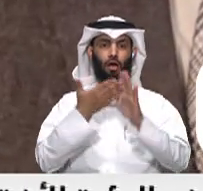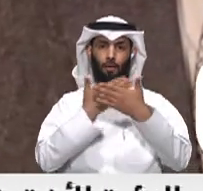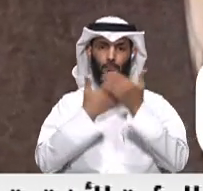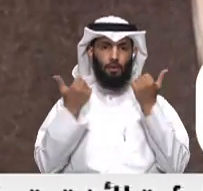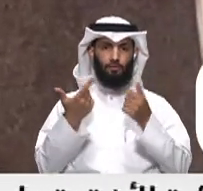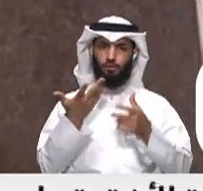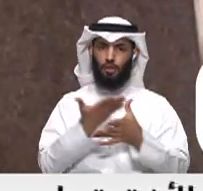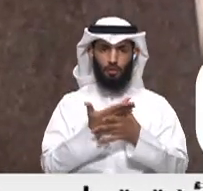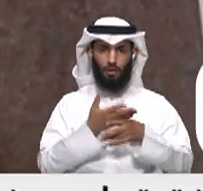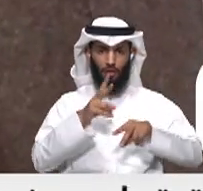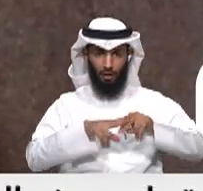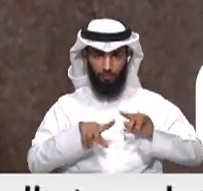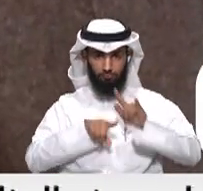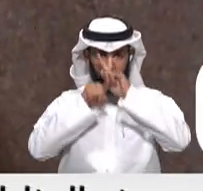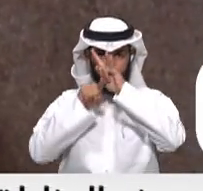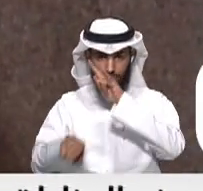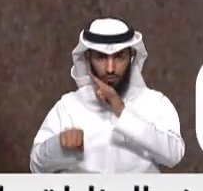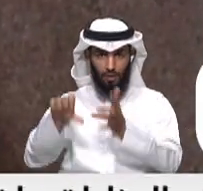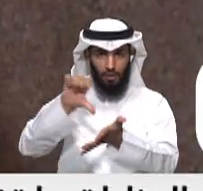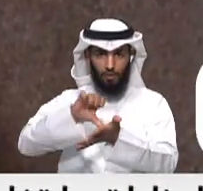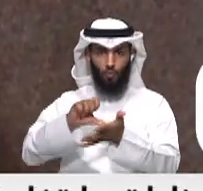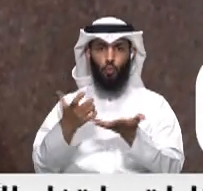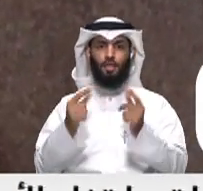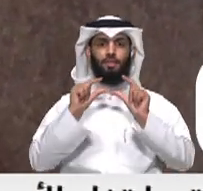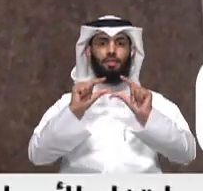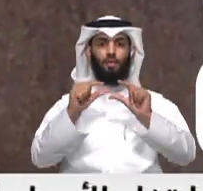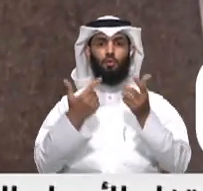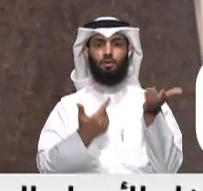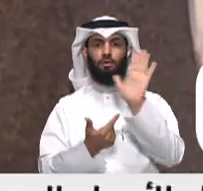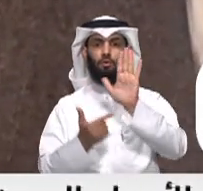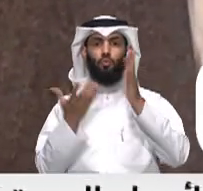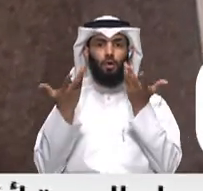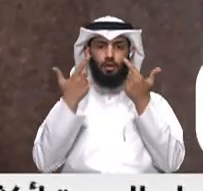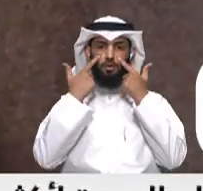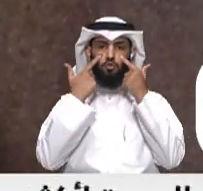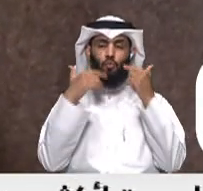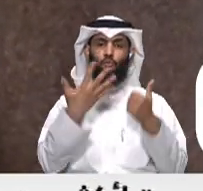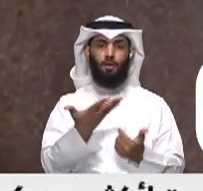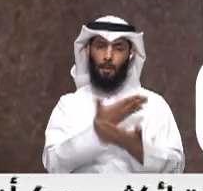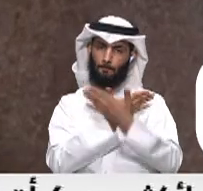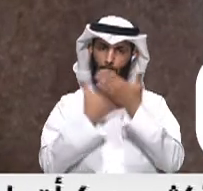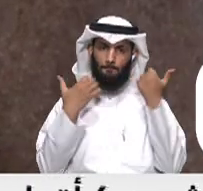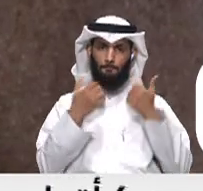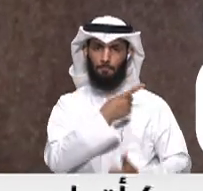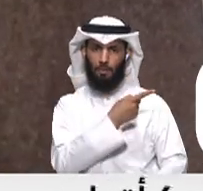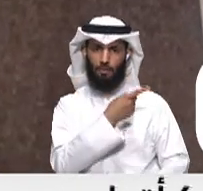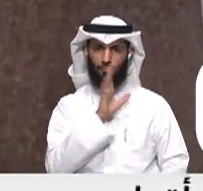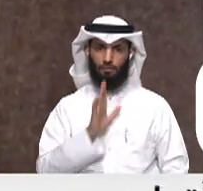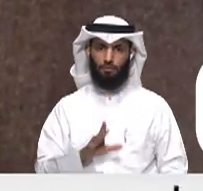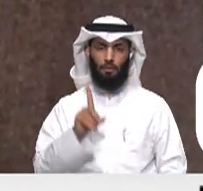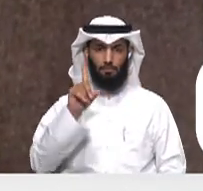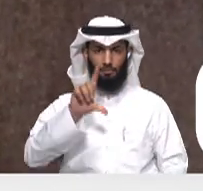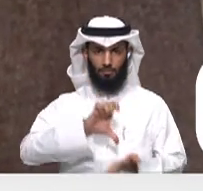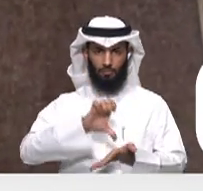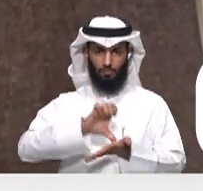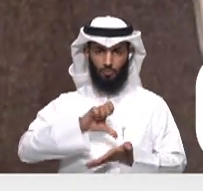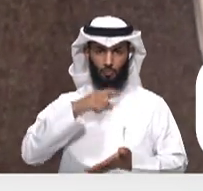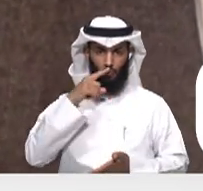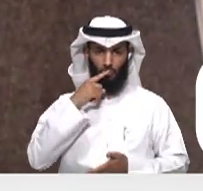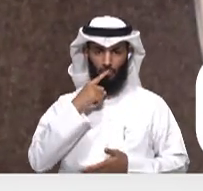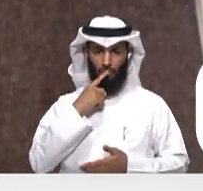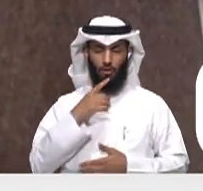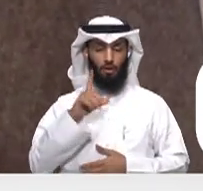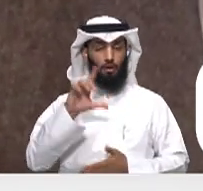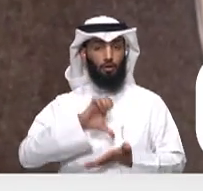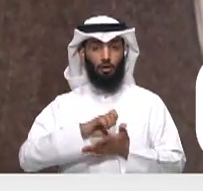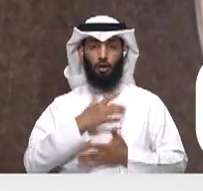التي حققوها حسب قولهم. الخارجية الإيرانية بدورها أصدرت بيانا أكدت فيه بأن بلادها تحتفظ بحق الدفاع